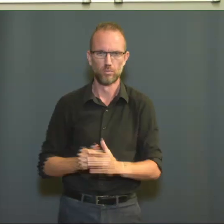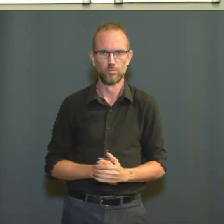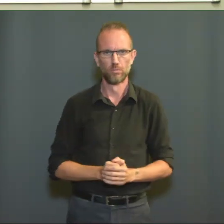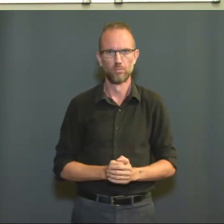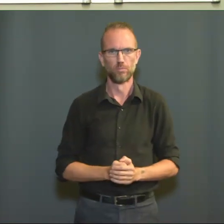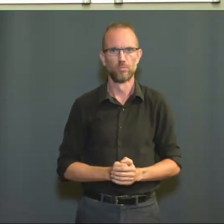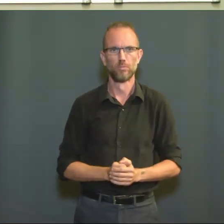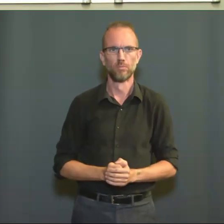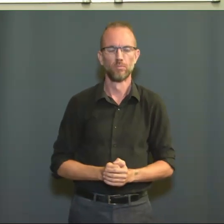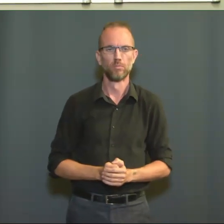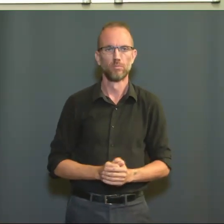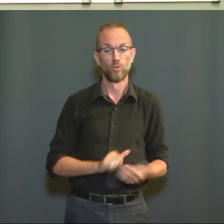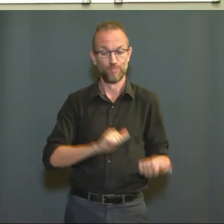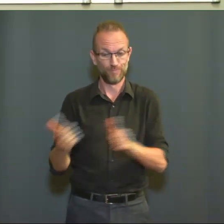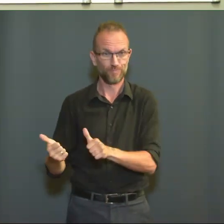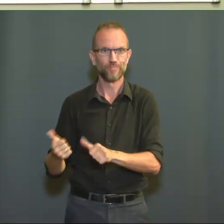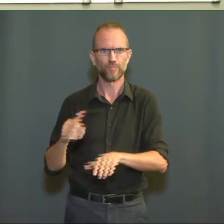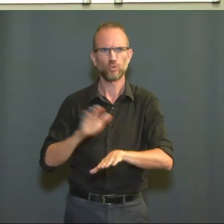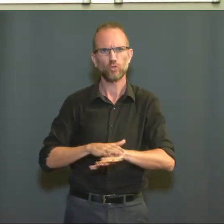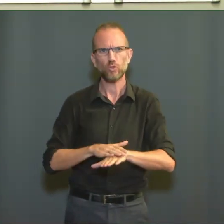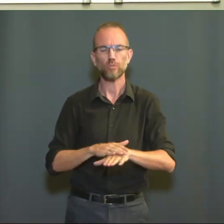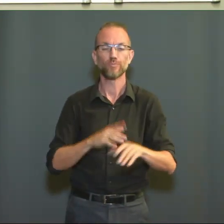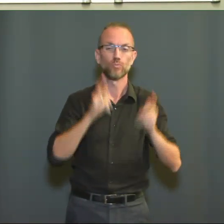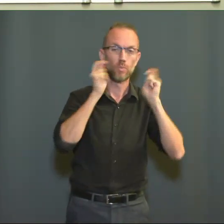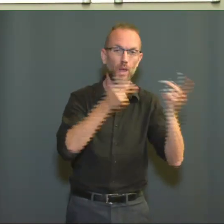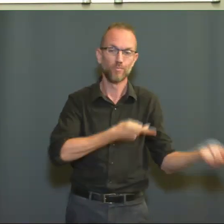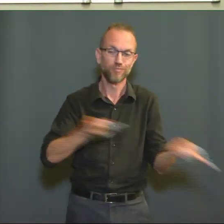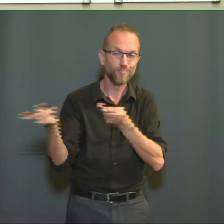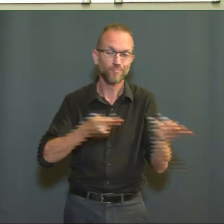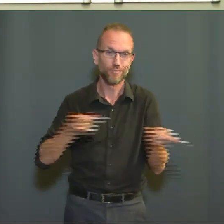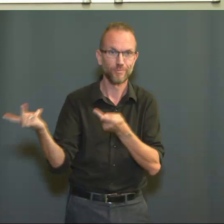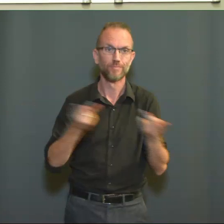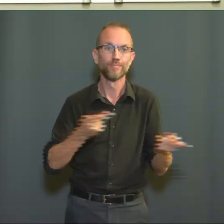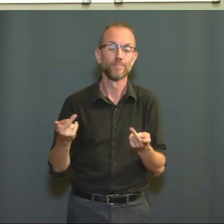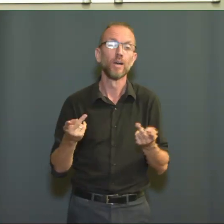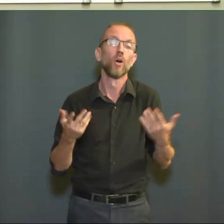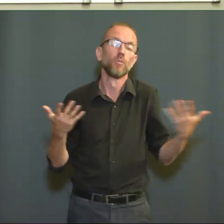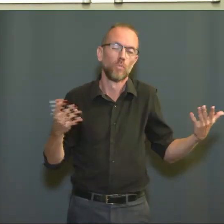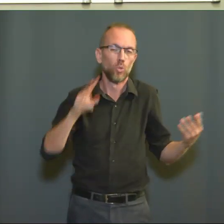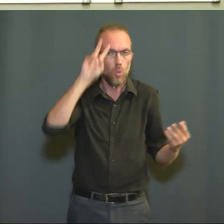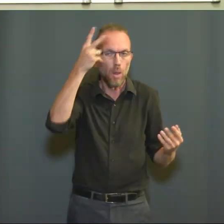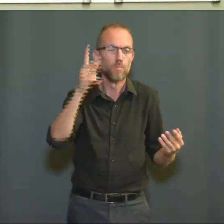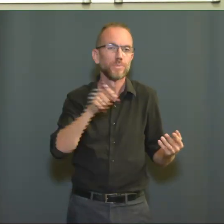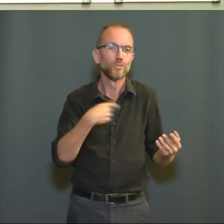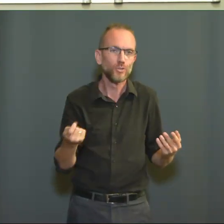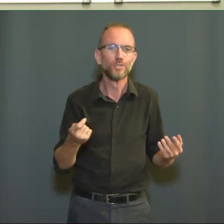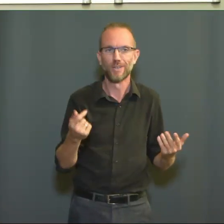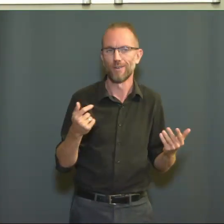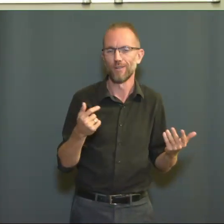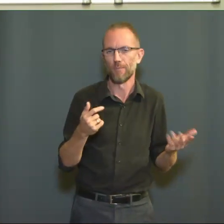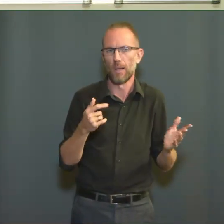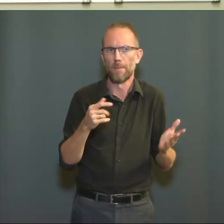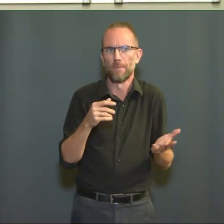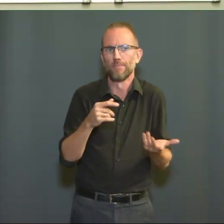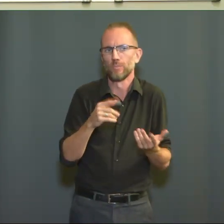Au niveau des admissions à l'hôpital, très classiquement, nous n'avons pas encore la même évolution, en tout cas pas aussi nette. On a toujours un retard